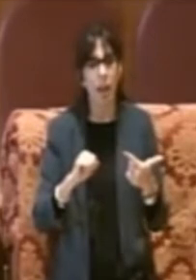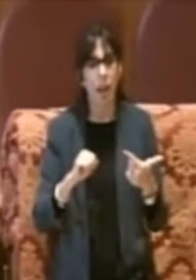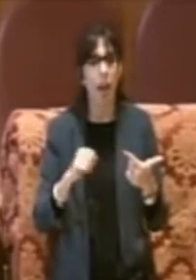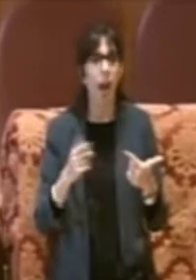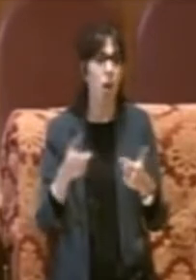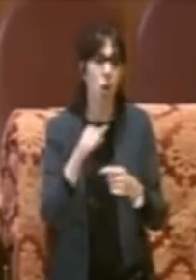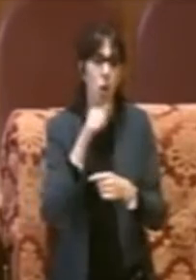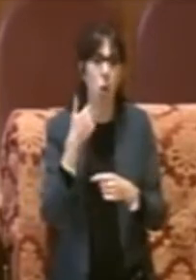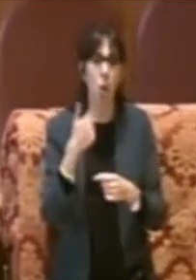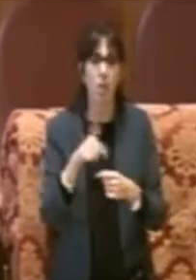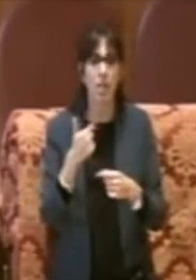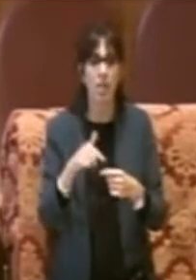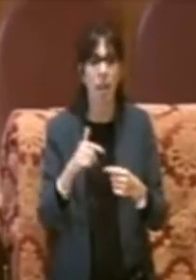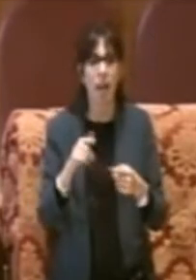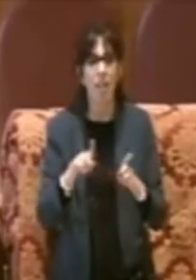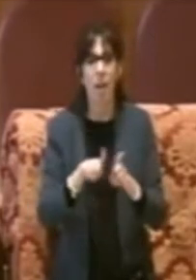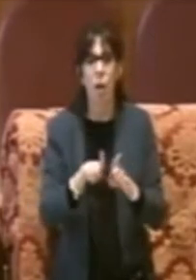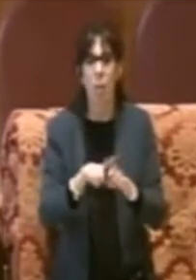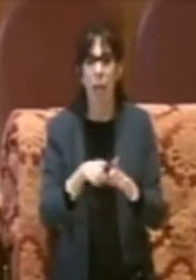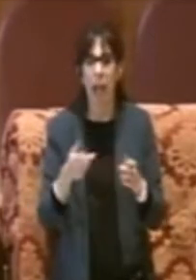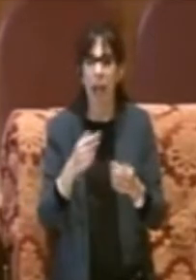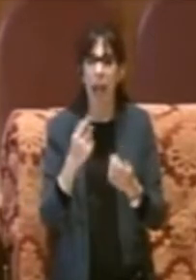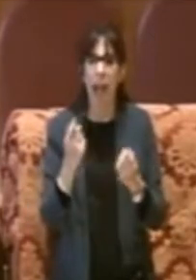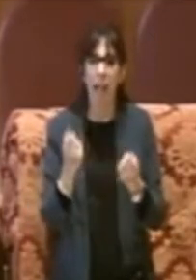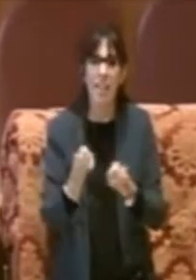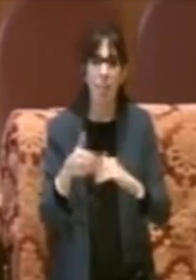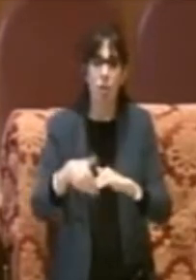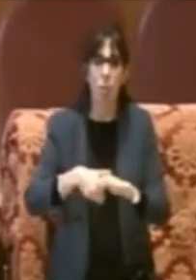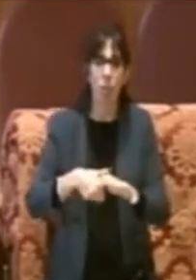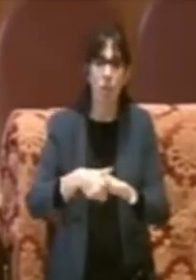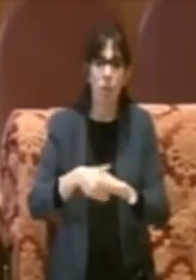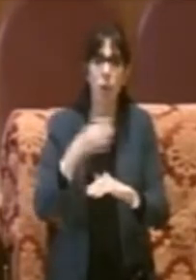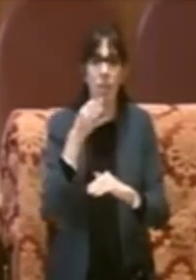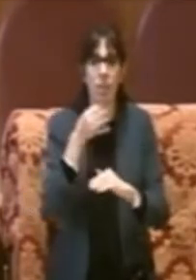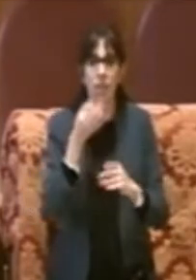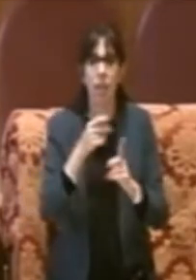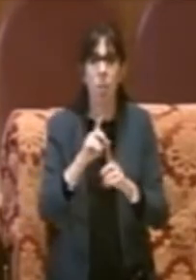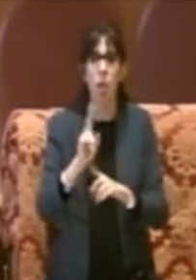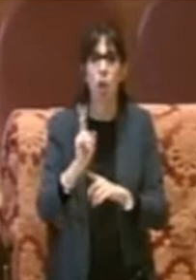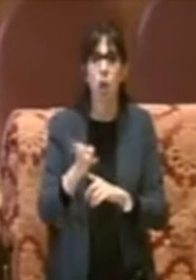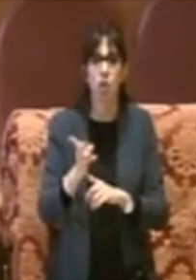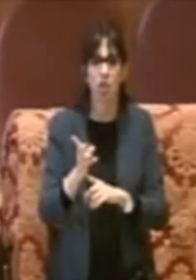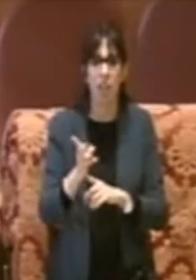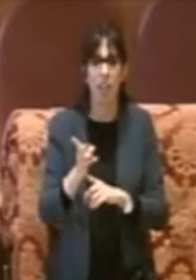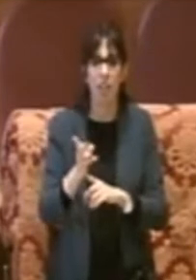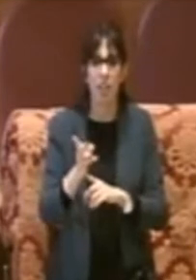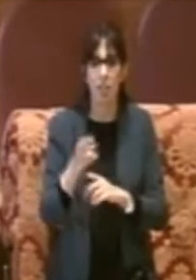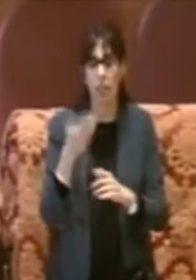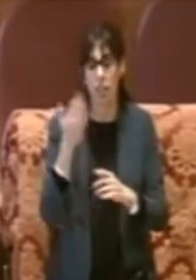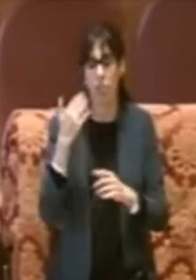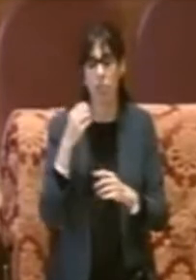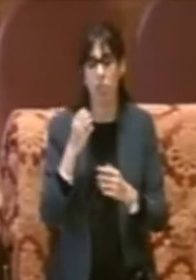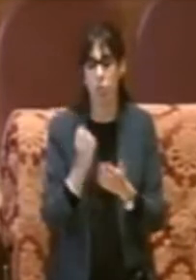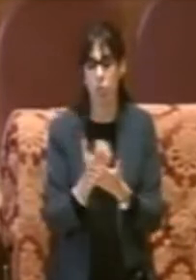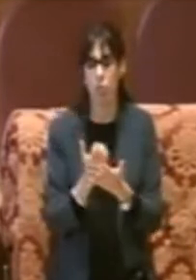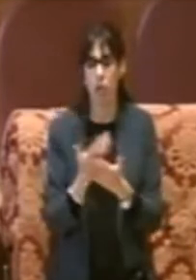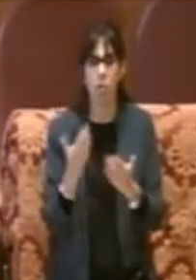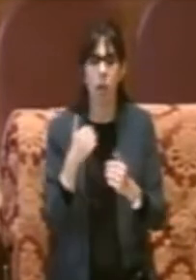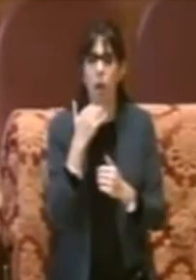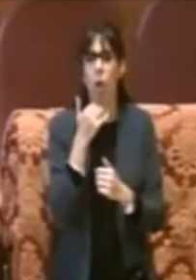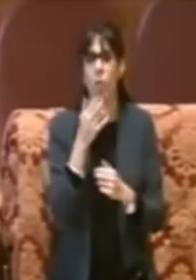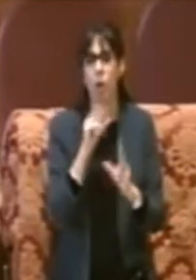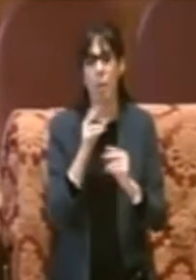e al quindi all'esercizio in dodicesimi come qualche volta è avvenuto ma non voglio parlare del passato